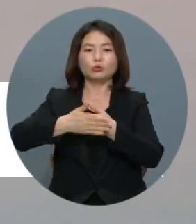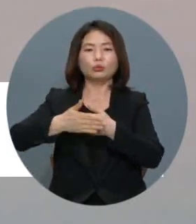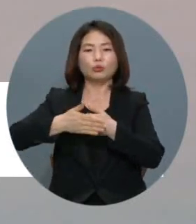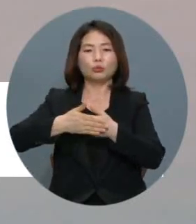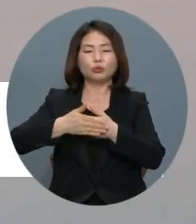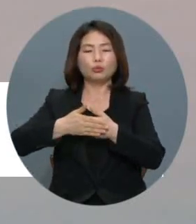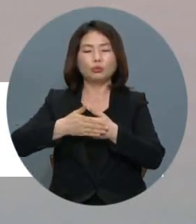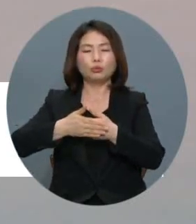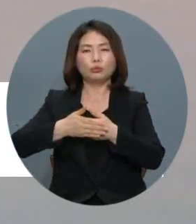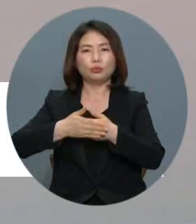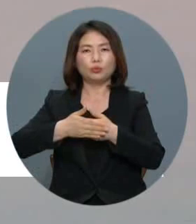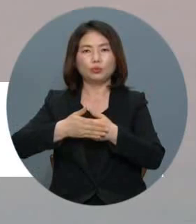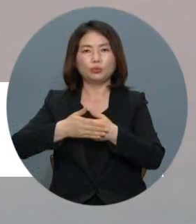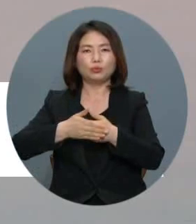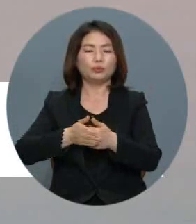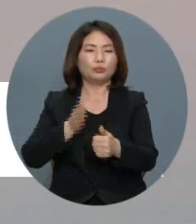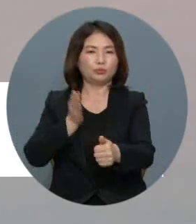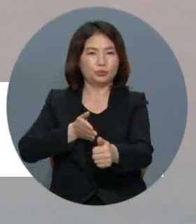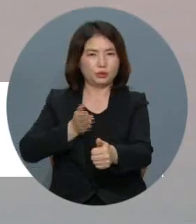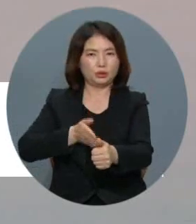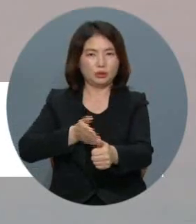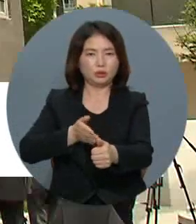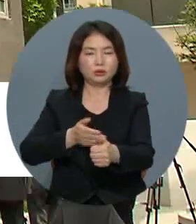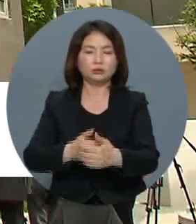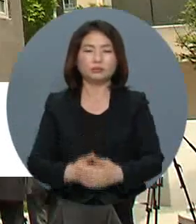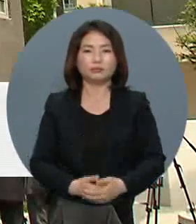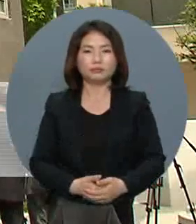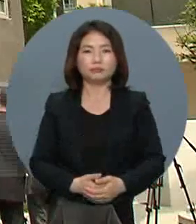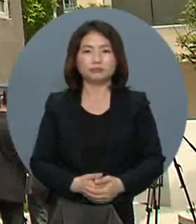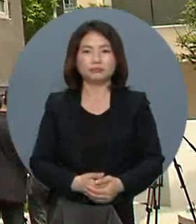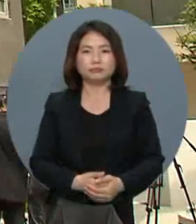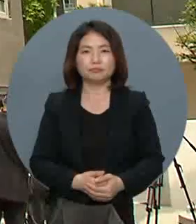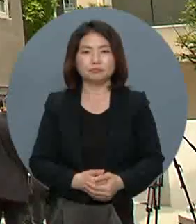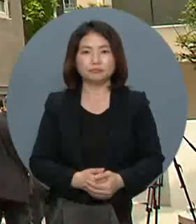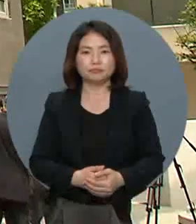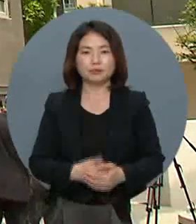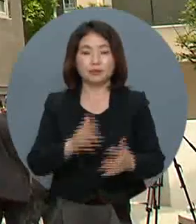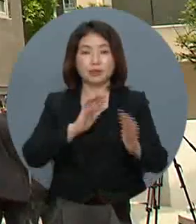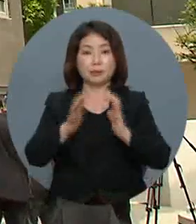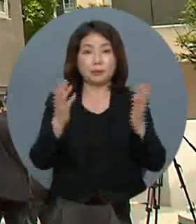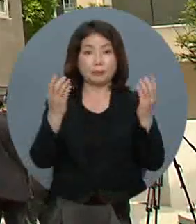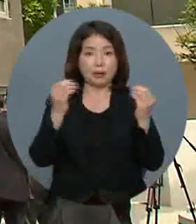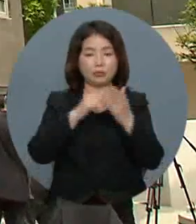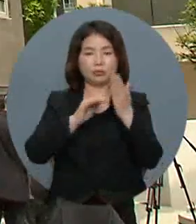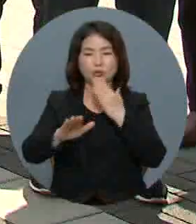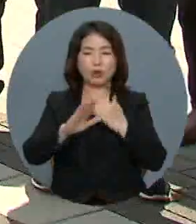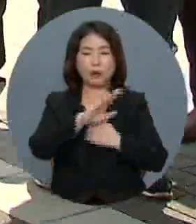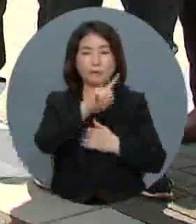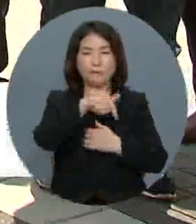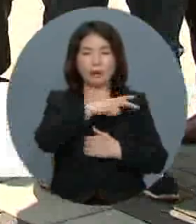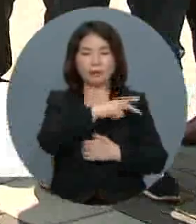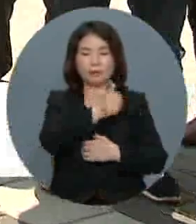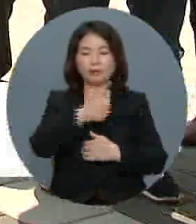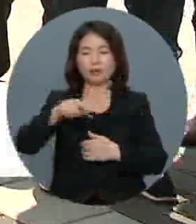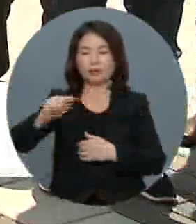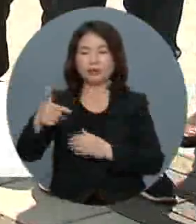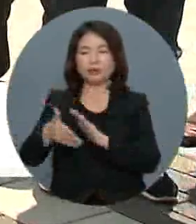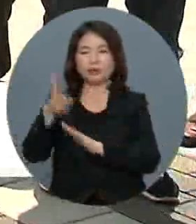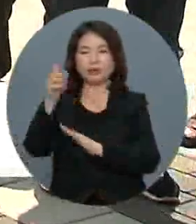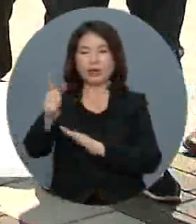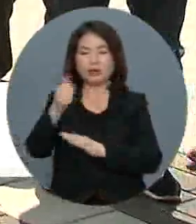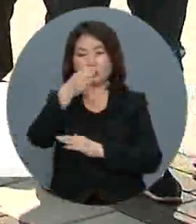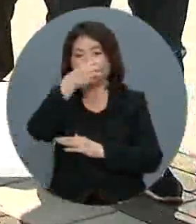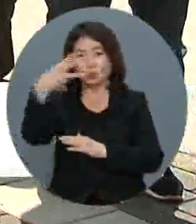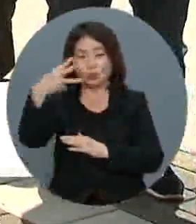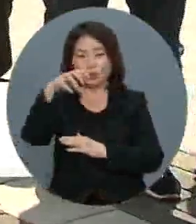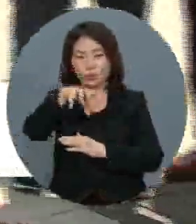정 더 많이 * 주었어요 비공개 간담회가 끝난 뒤에는 박 의장과 군 시장은 삼성 창조